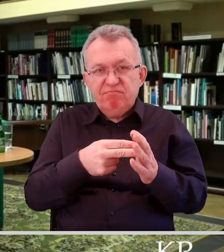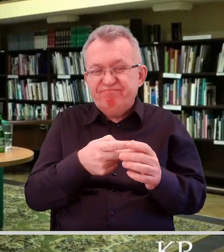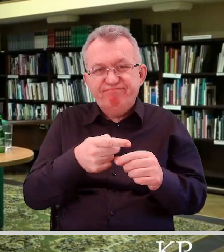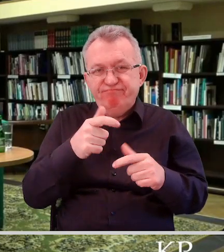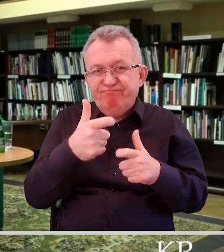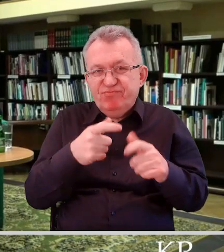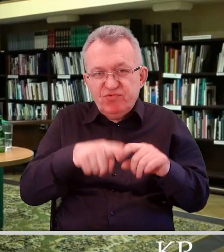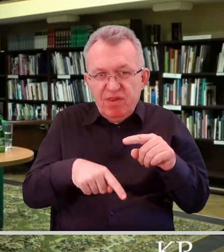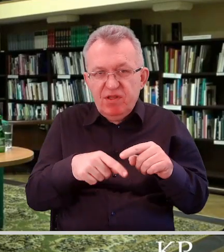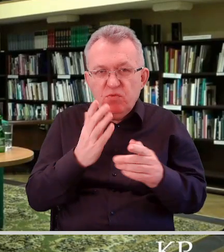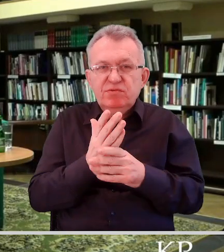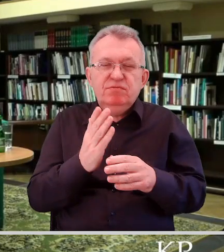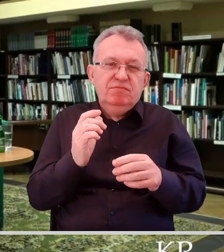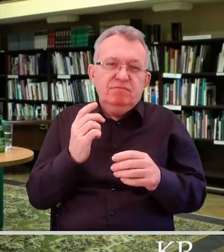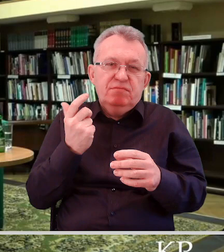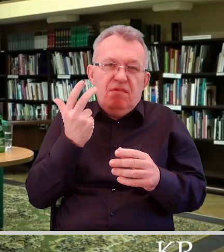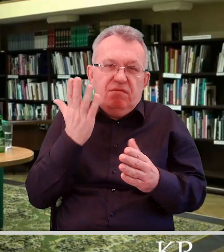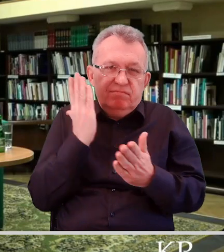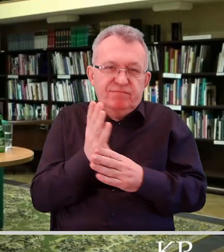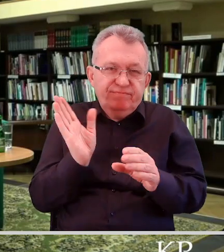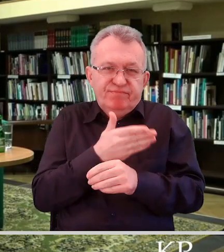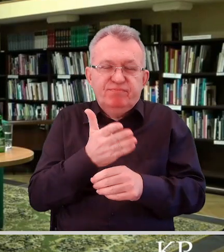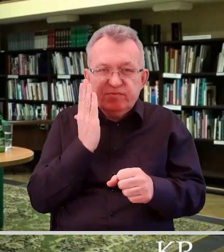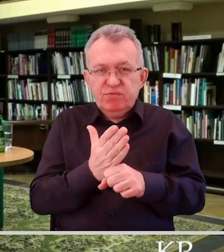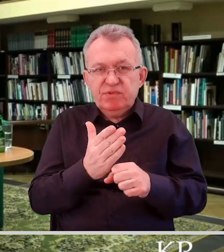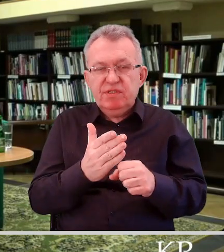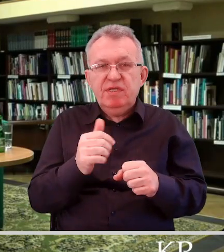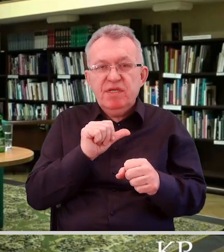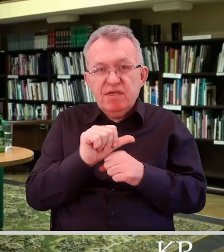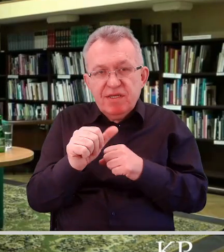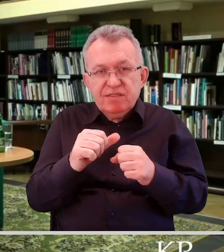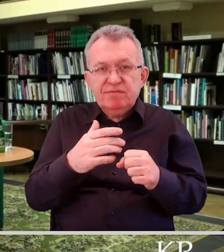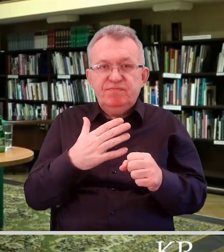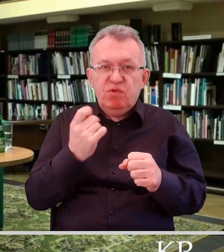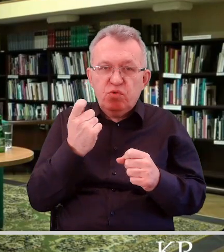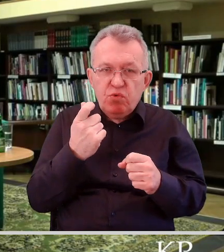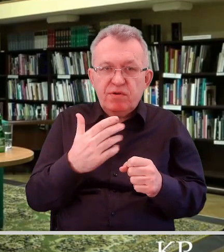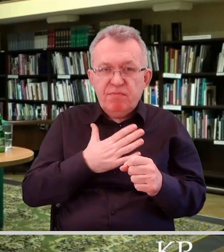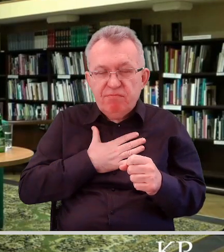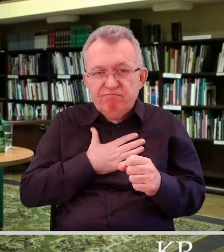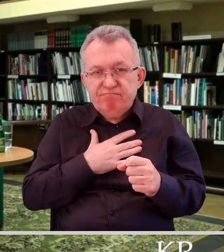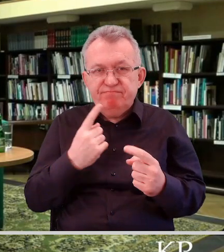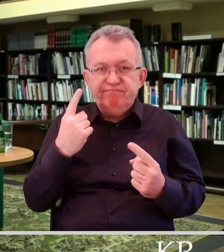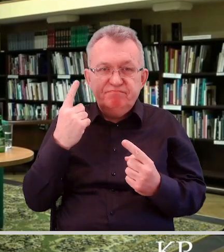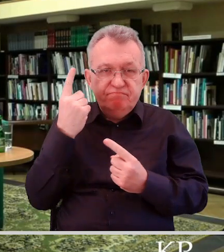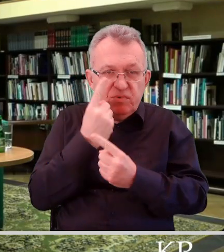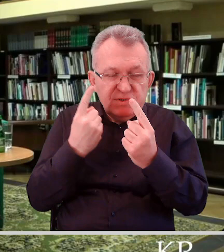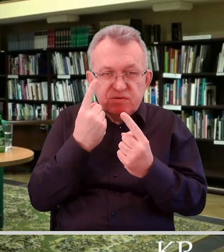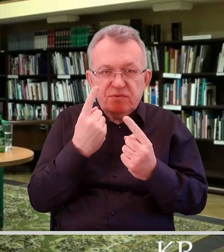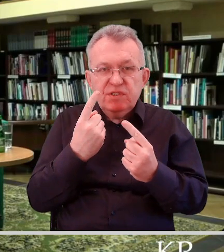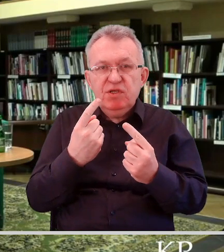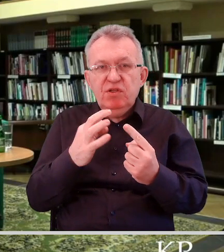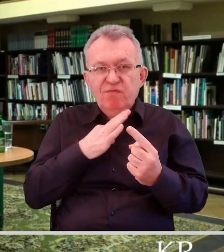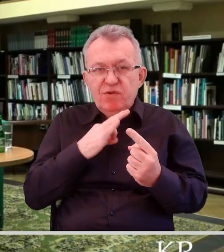i już takim przebrzmiałym. I ja nie wiem, czy instynktownie, czy trochę też intelektualnie zaczynam